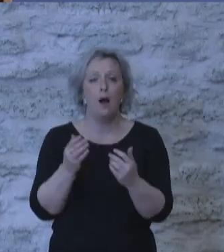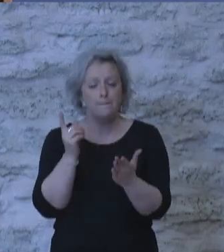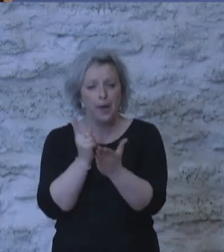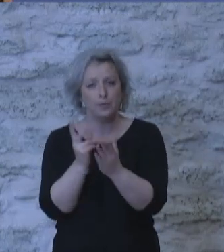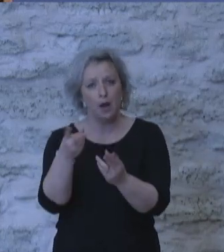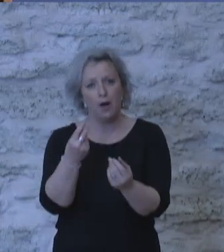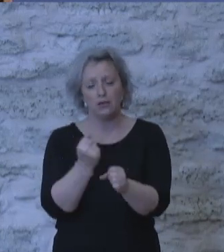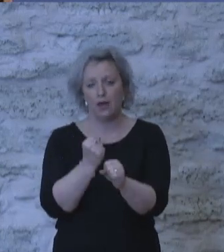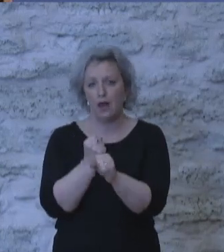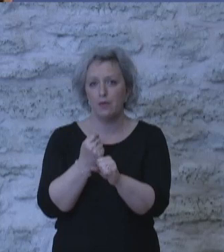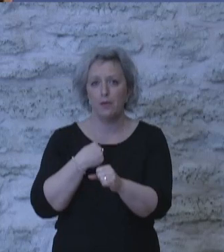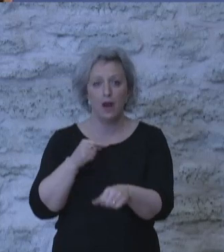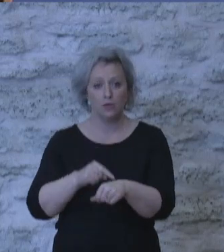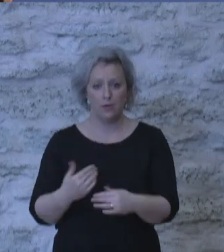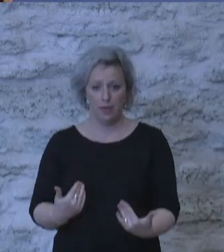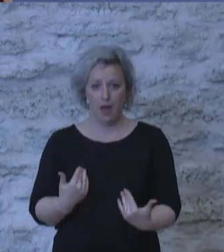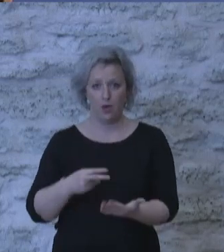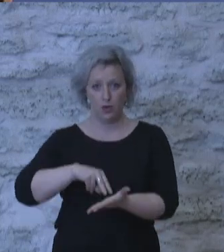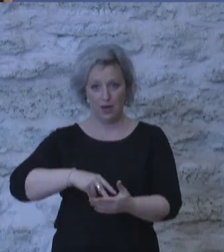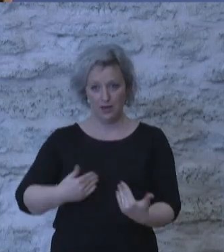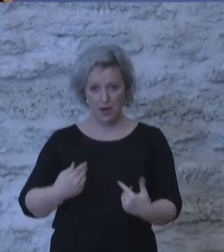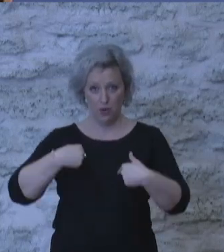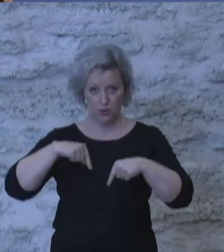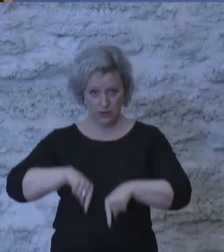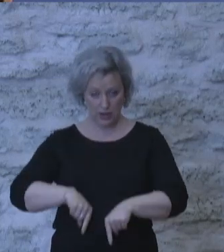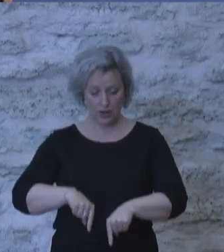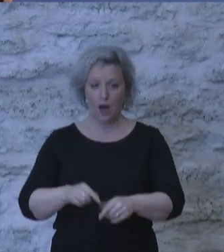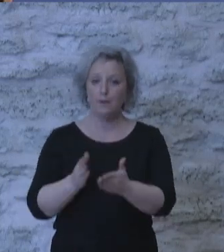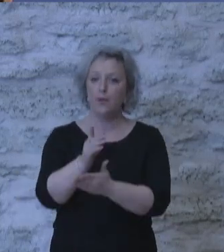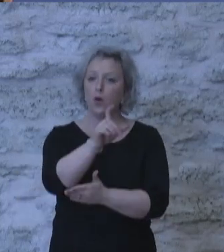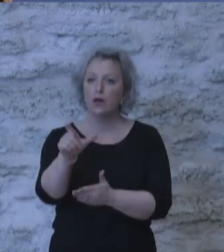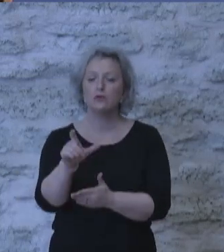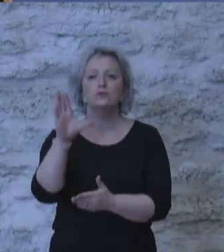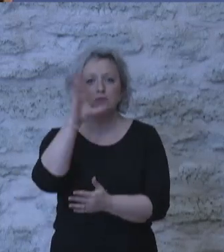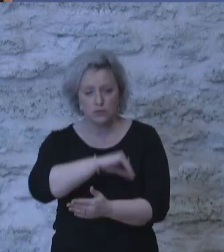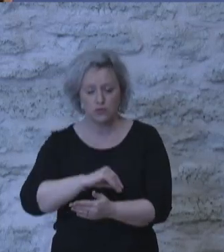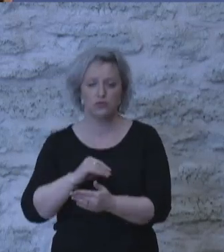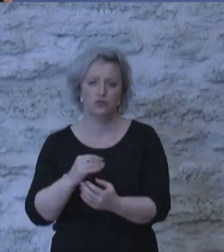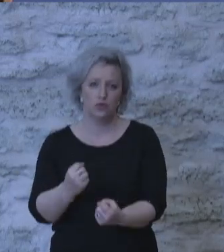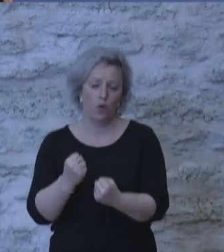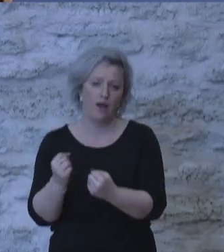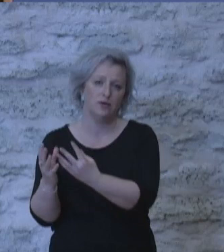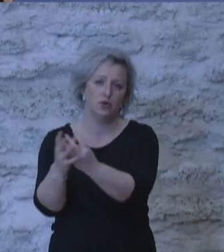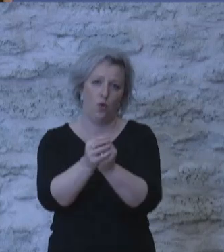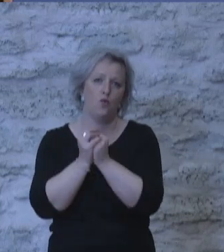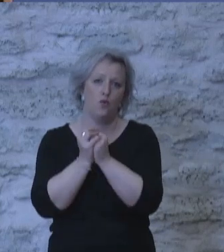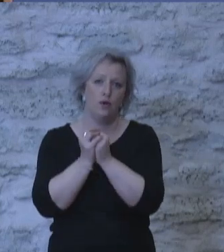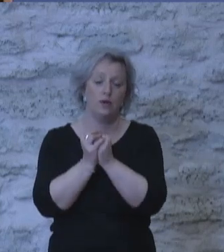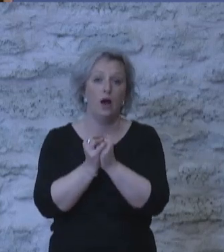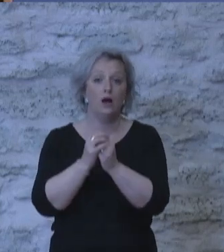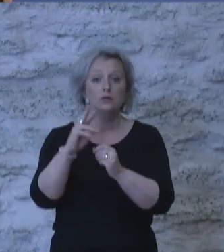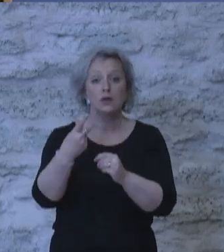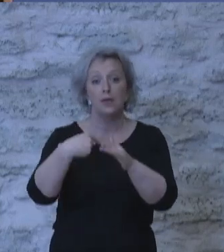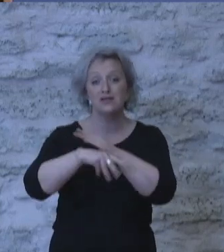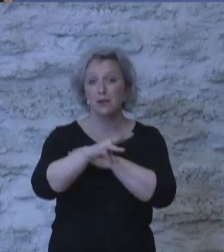küll tunnetan ausalt siin riigukões, et poliitikud on suutnud ikkagi väga tugevesti kokku hoid. Ja nii, nagu ütles ka